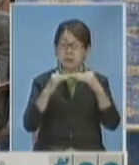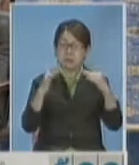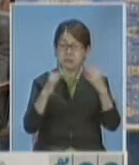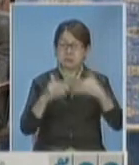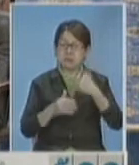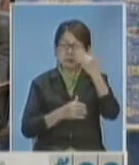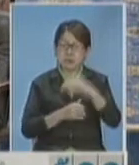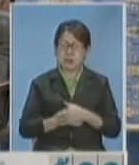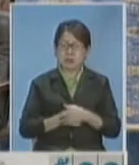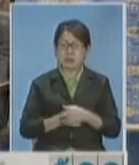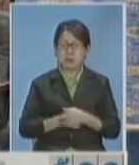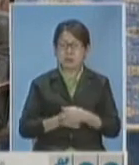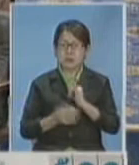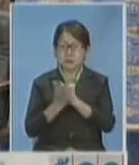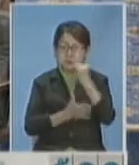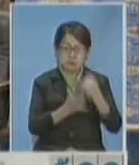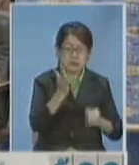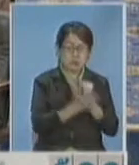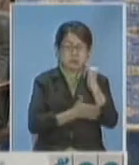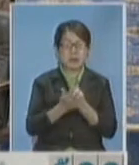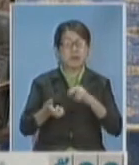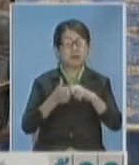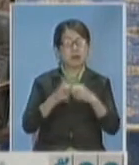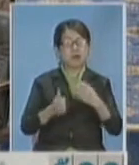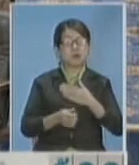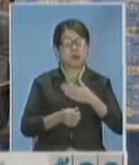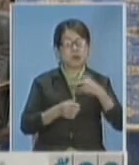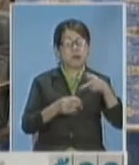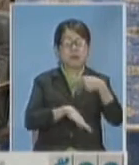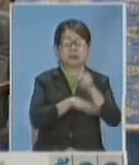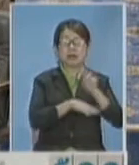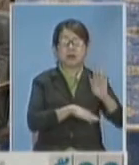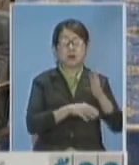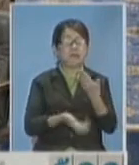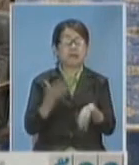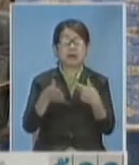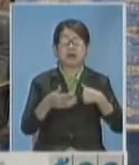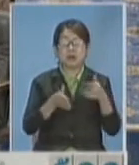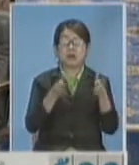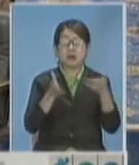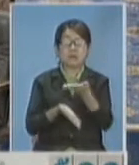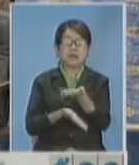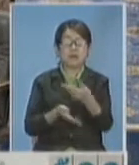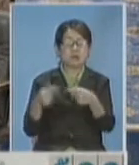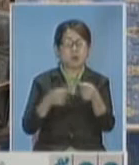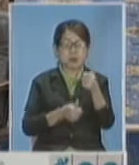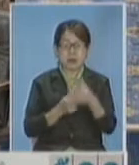วินิจฉัยไม่ได้ไม่ใช่ว่าเป็นเรื่องของท่านประธานท่านประธานก็เลยต้องใจกว้างให้เขาอภิปรายต่อทั้งที่เป็นเรื่องที่ขัดต่อรั